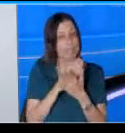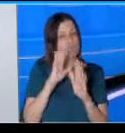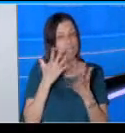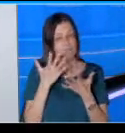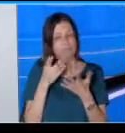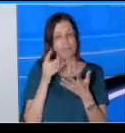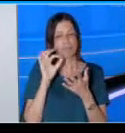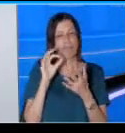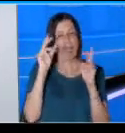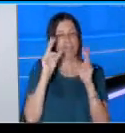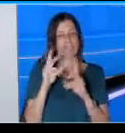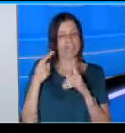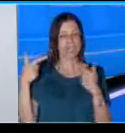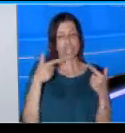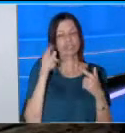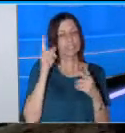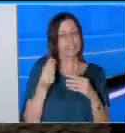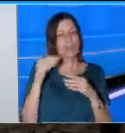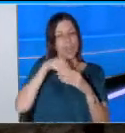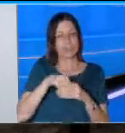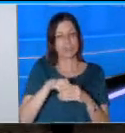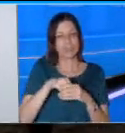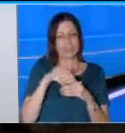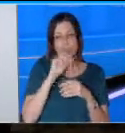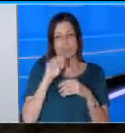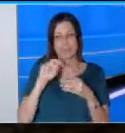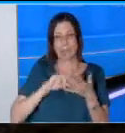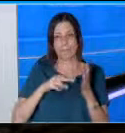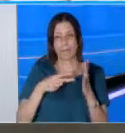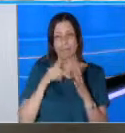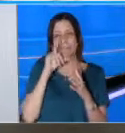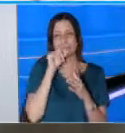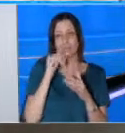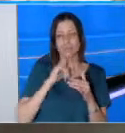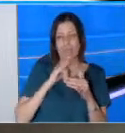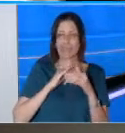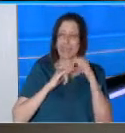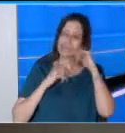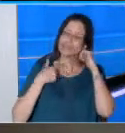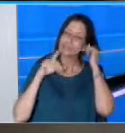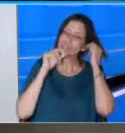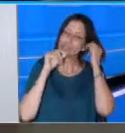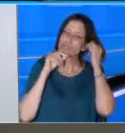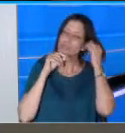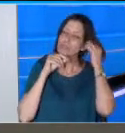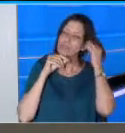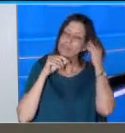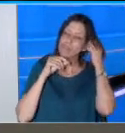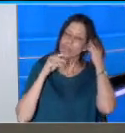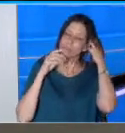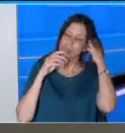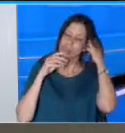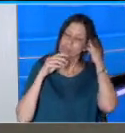צריכים להכניס גם את הנושאים הפוליטיים, כן. איך לא, וציוץ מעניין שבצייץ יושב ראש הציונות הדתית בצלאל